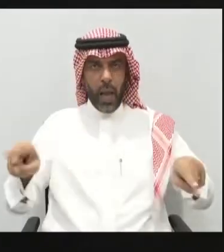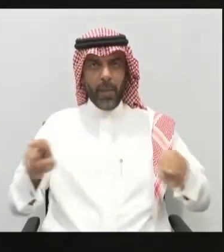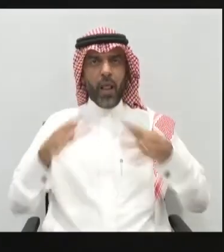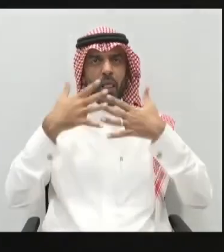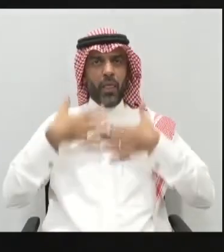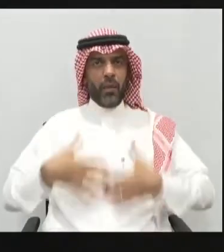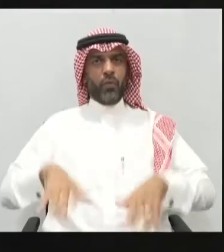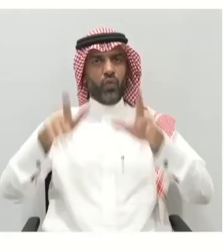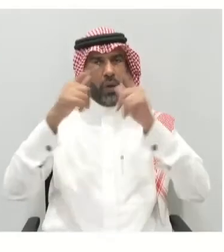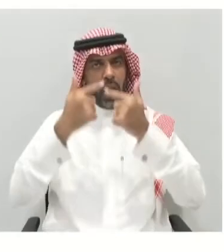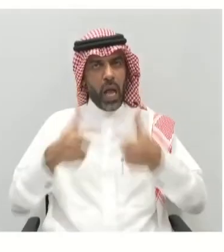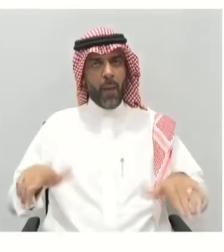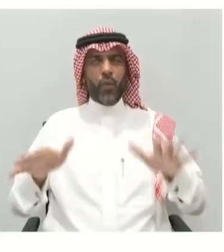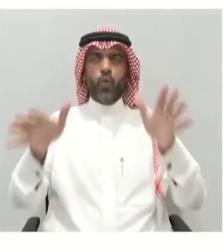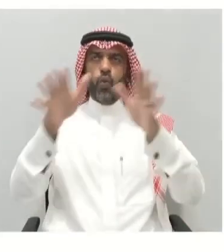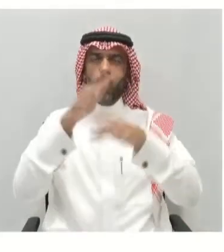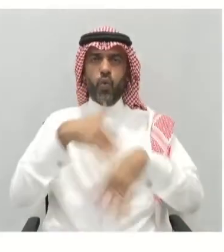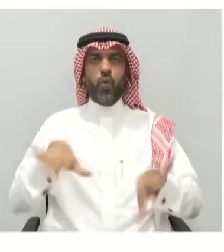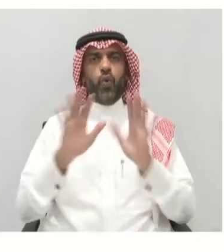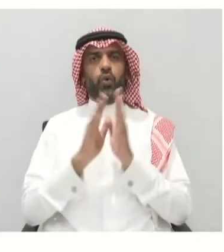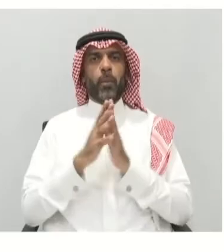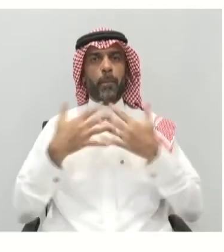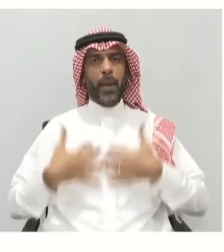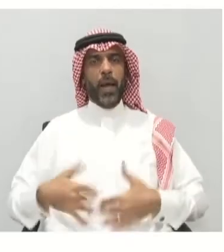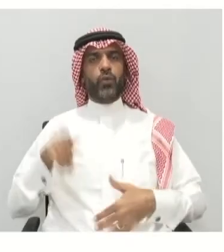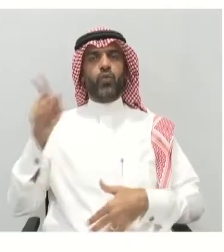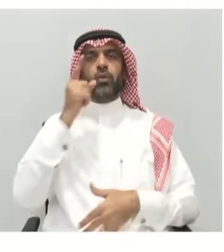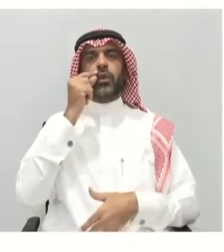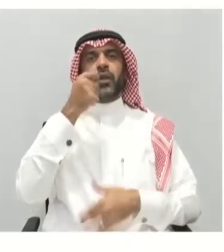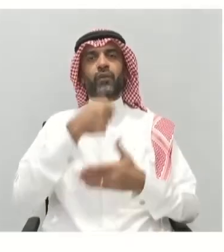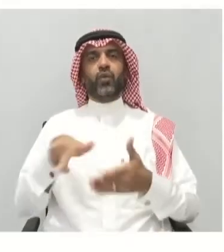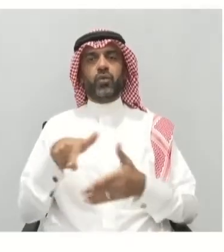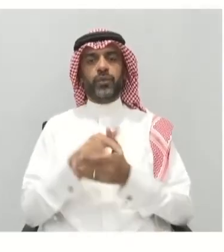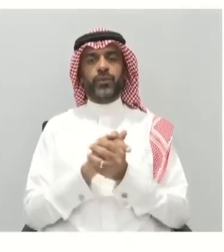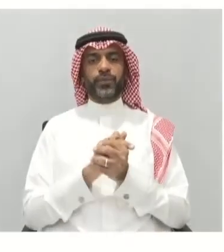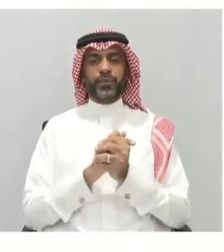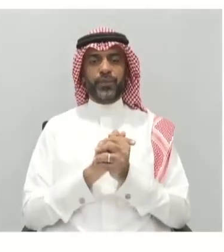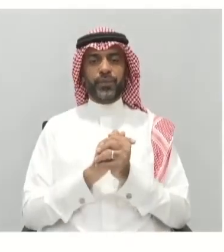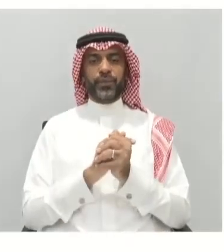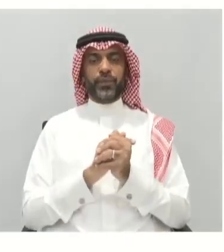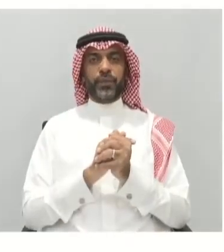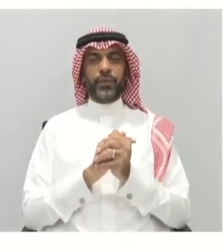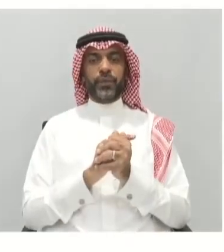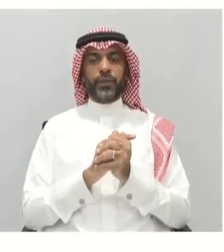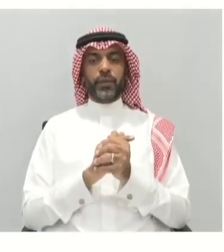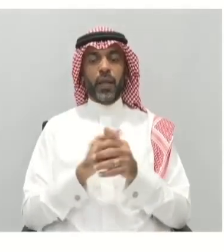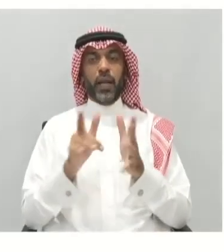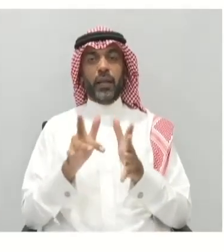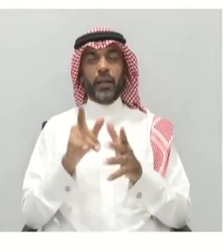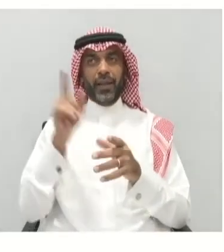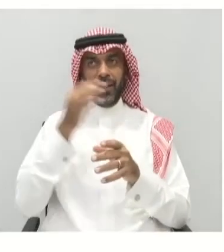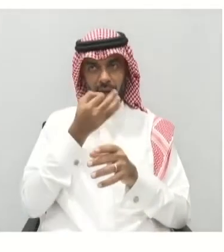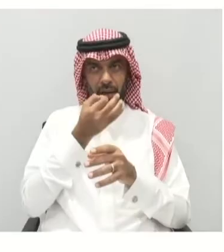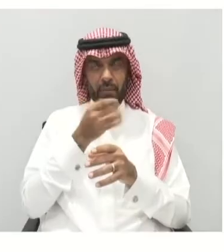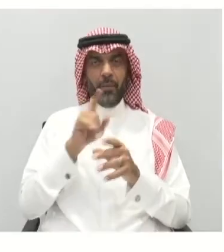البيت مثلا من مصرف وماكل ومشرب وملبس طيب الان ياتي دورك انت في تطبيق